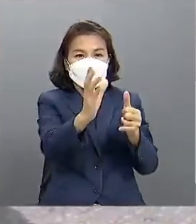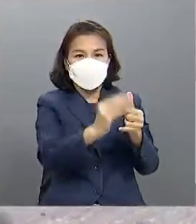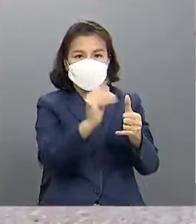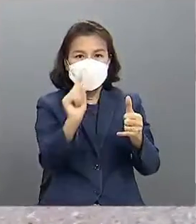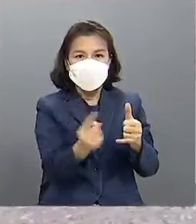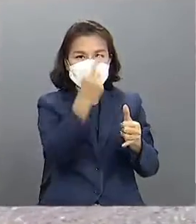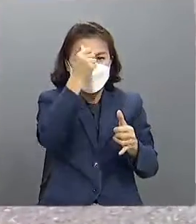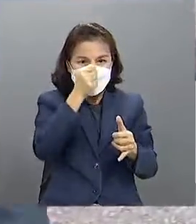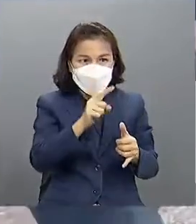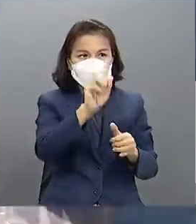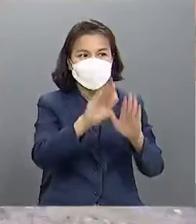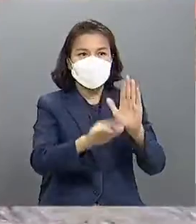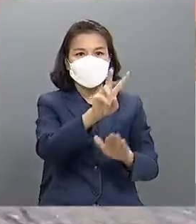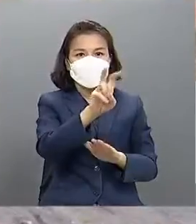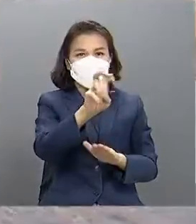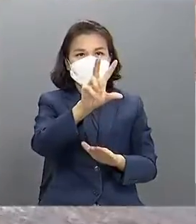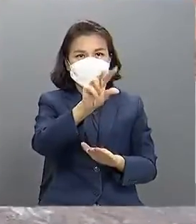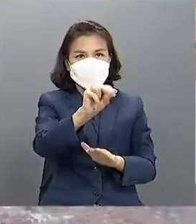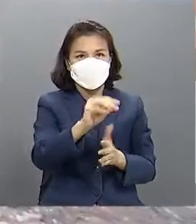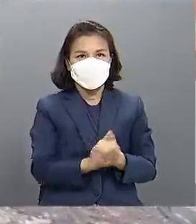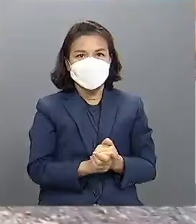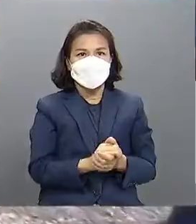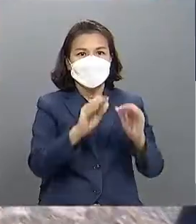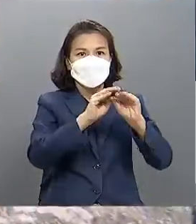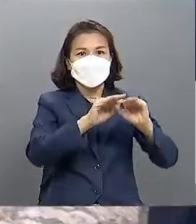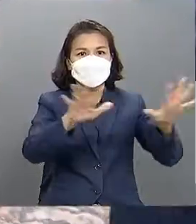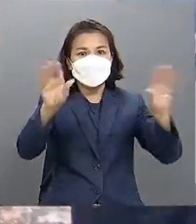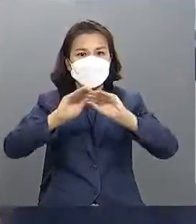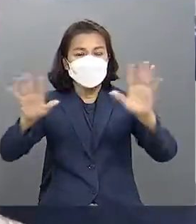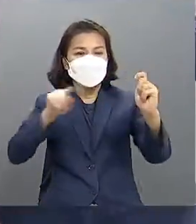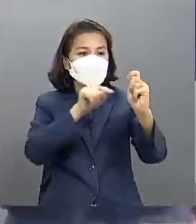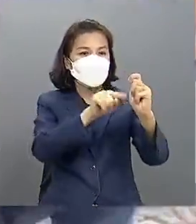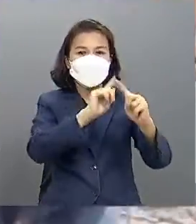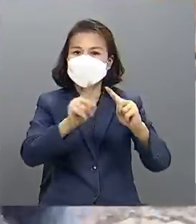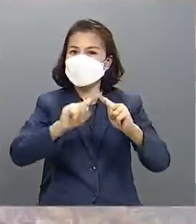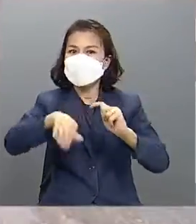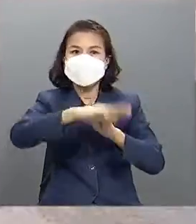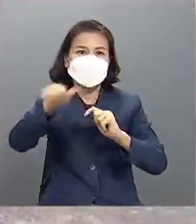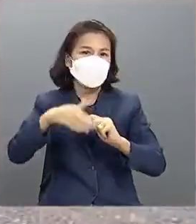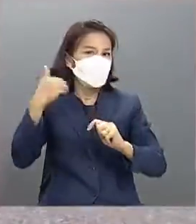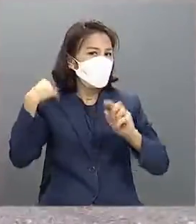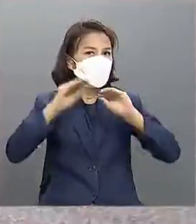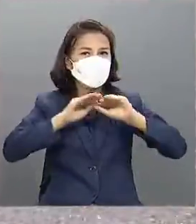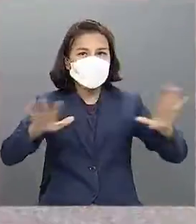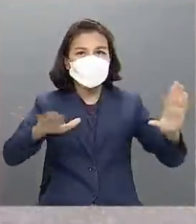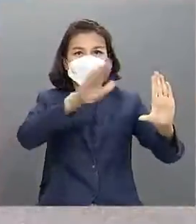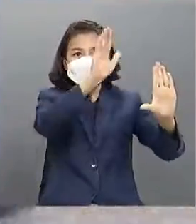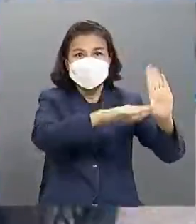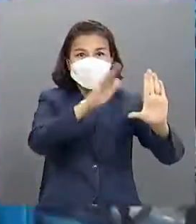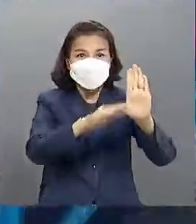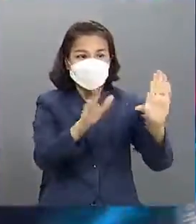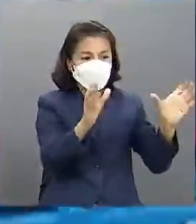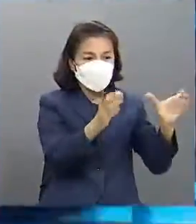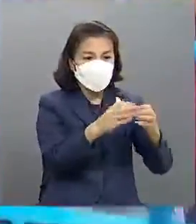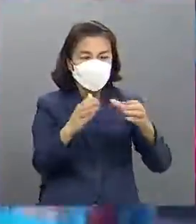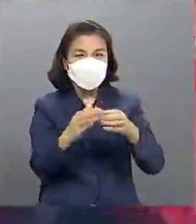230คนพบการระบาดทุกตำบลครับที่ตำบลควนปริงอำเภอเมืองตรังมีผู้สมัคร 2ทีมใหญ่พบว่าตอนนี้